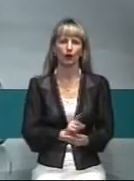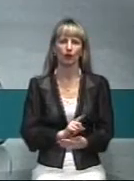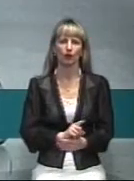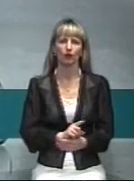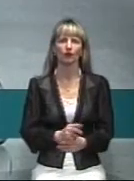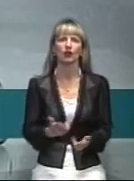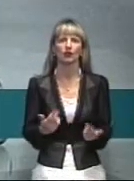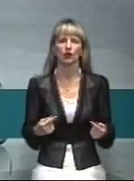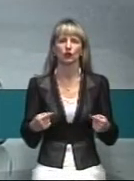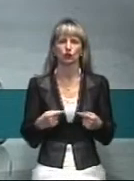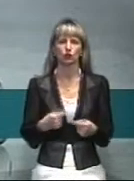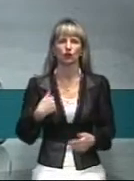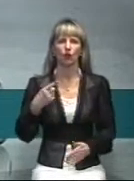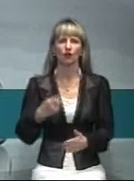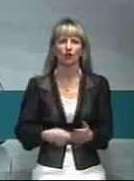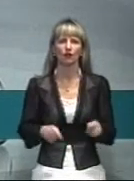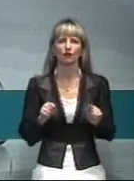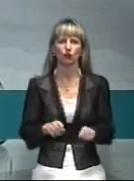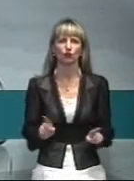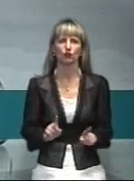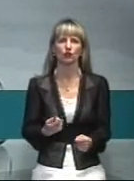тут безумовно, я впевнений в тому, що це